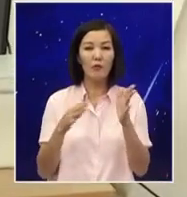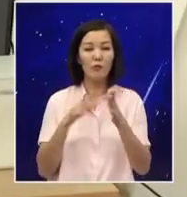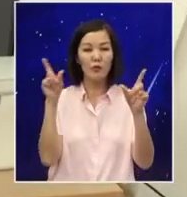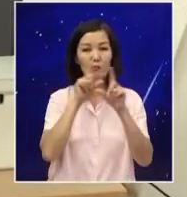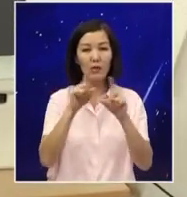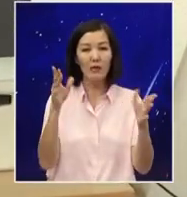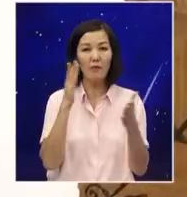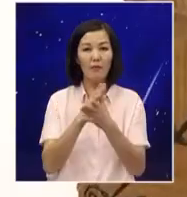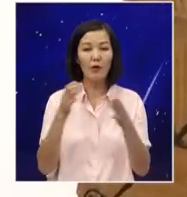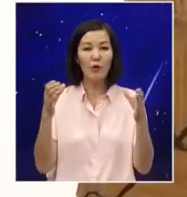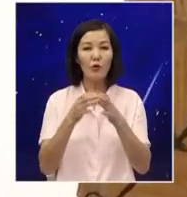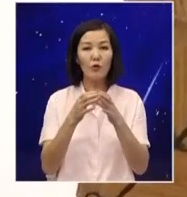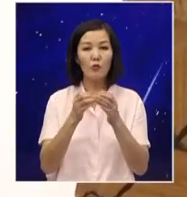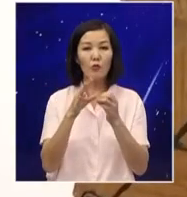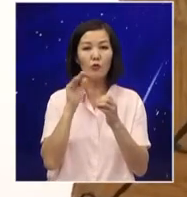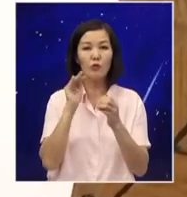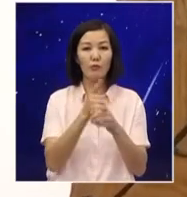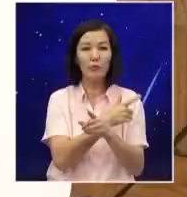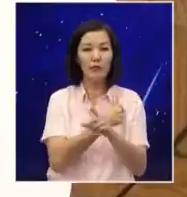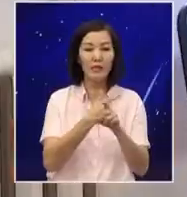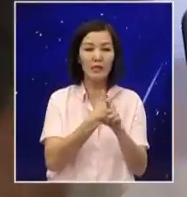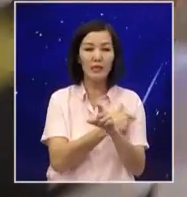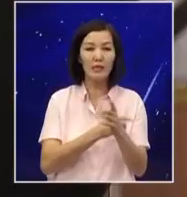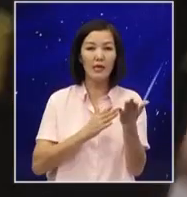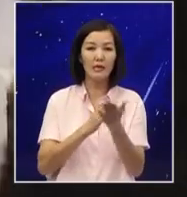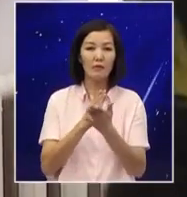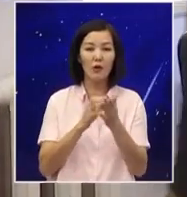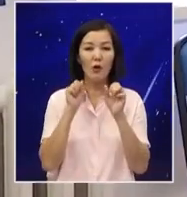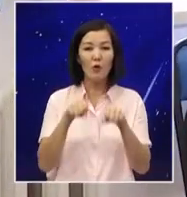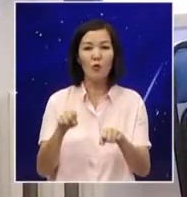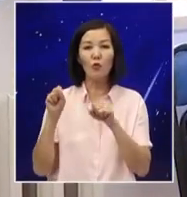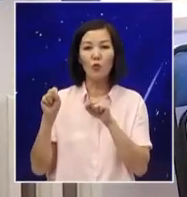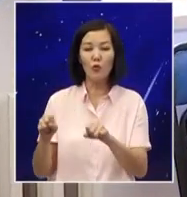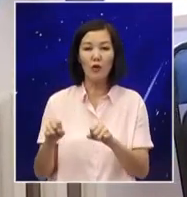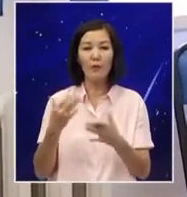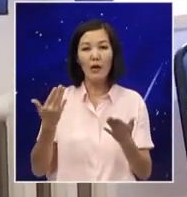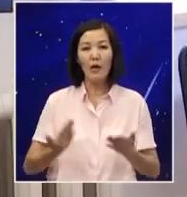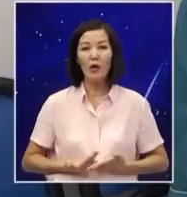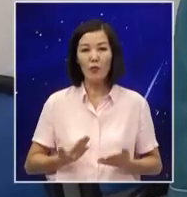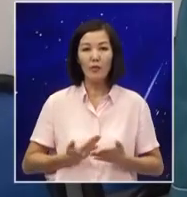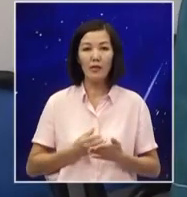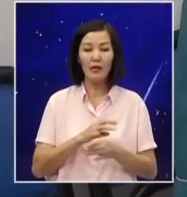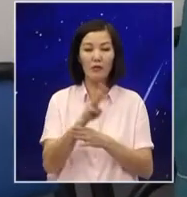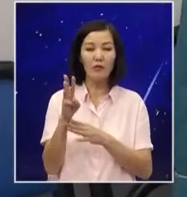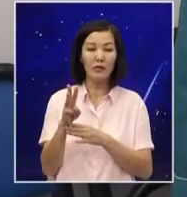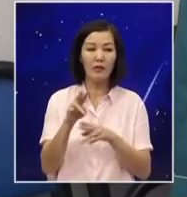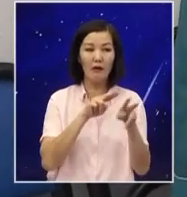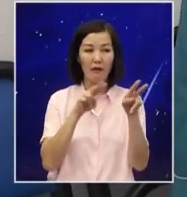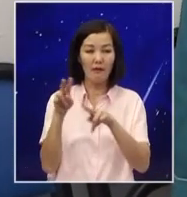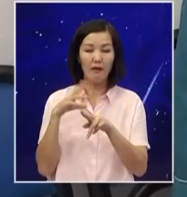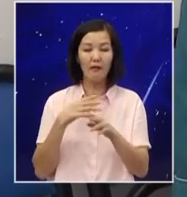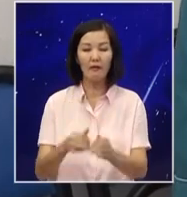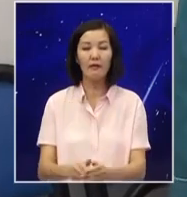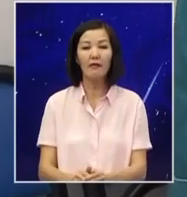бар. Бұл ұйым қарамағындағы 13 мың медицина қызметкерінің құқығын қорғап қана қоймай, әлеуметтік жағынан қамтылуын